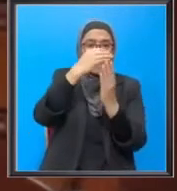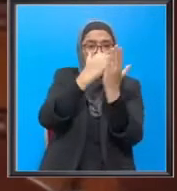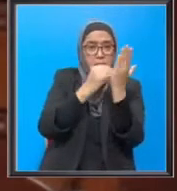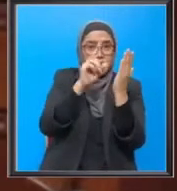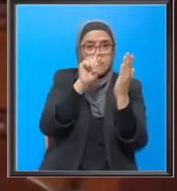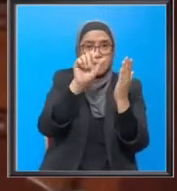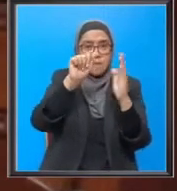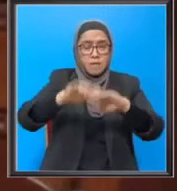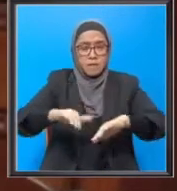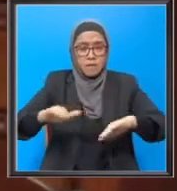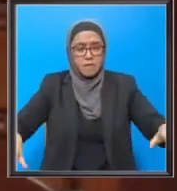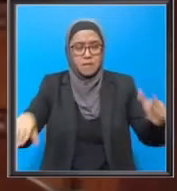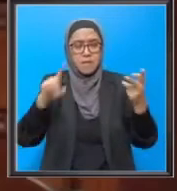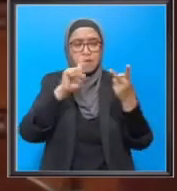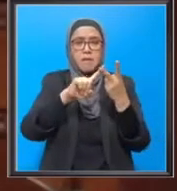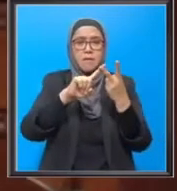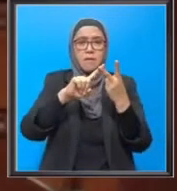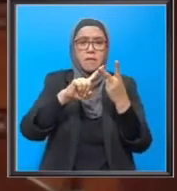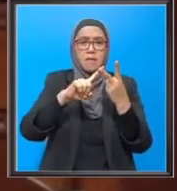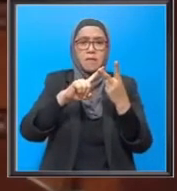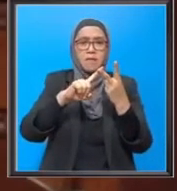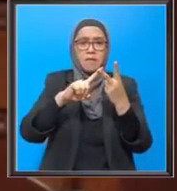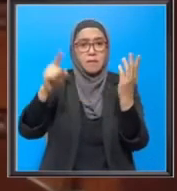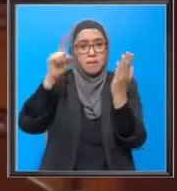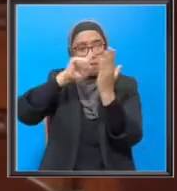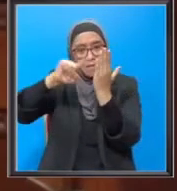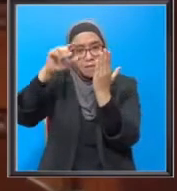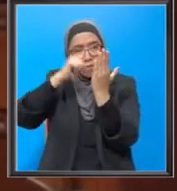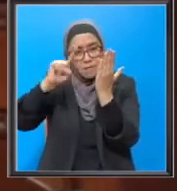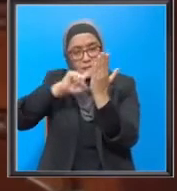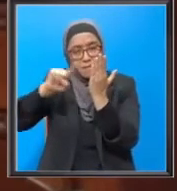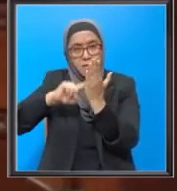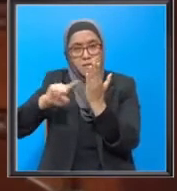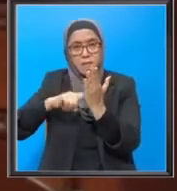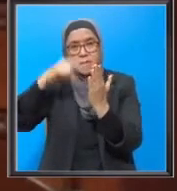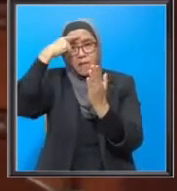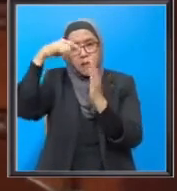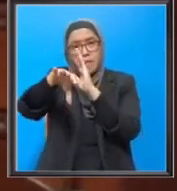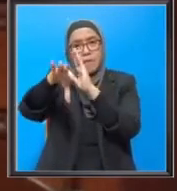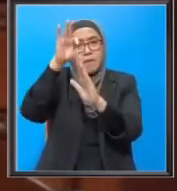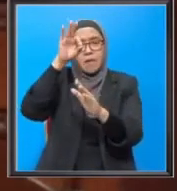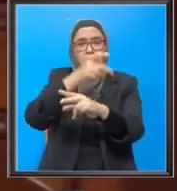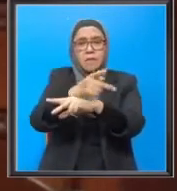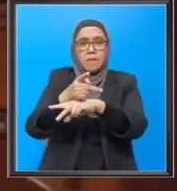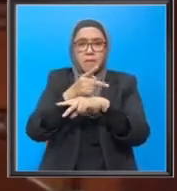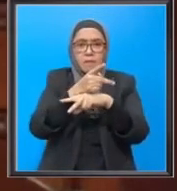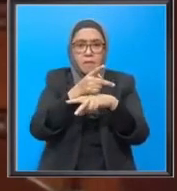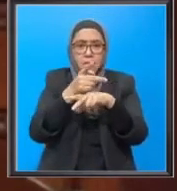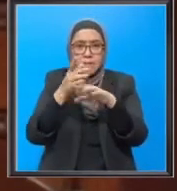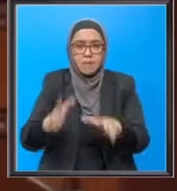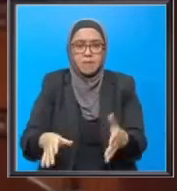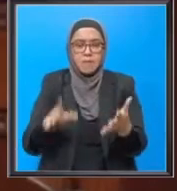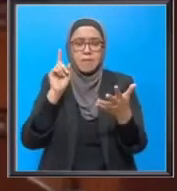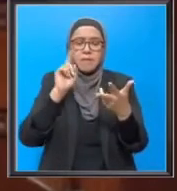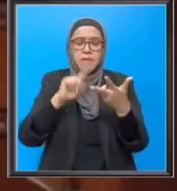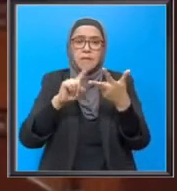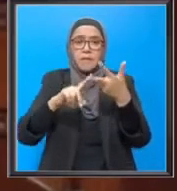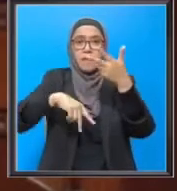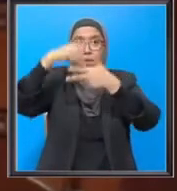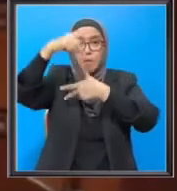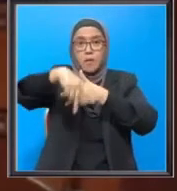osema ke senarai tema panduan infografik bagi pemilihan pengasuh tiga program keselamatan